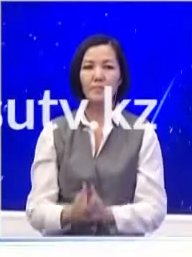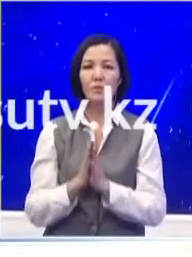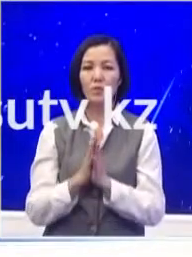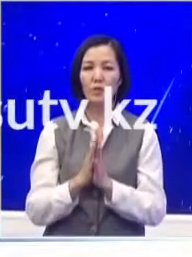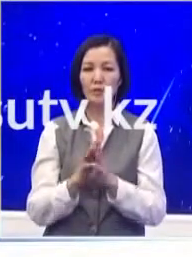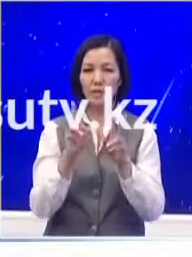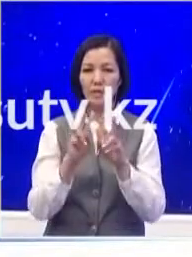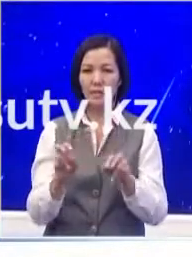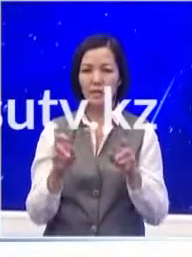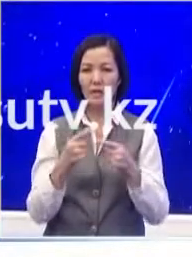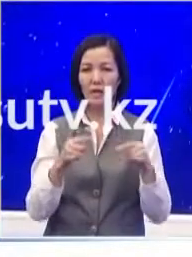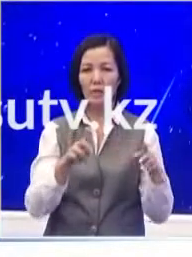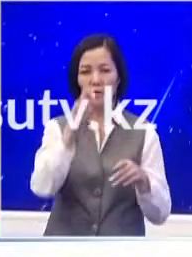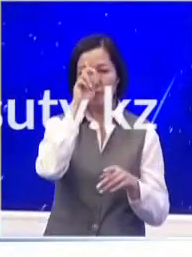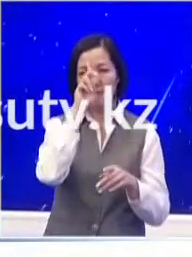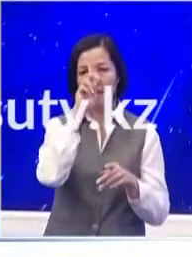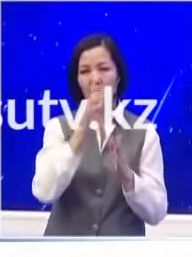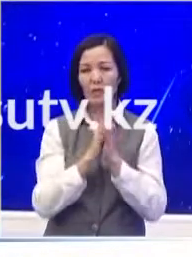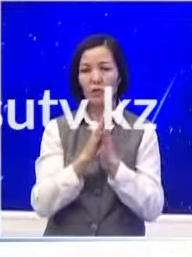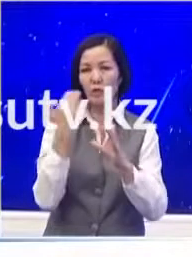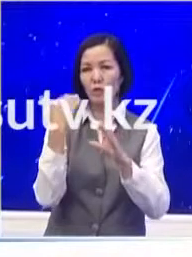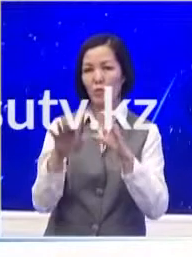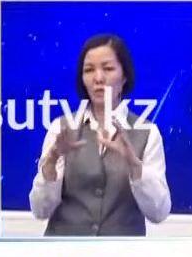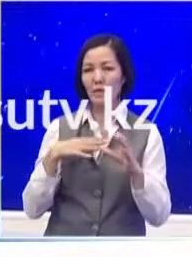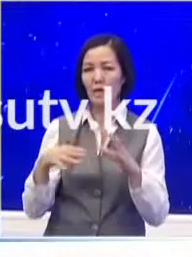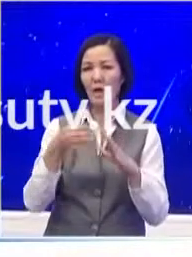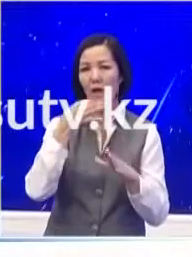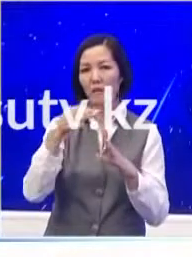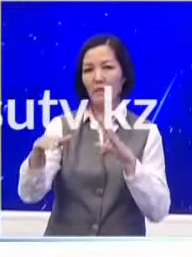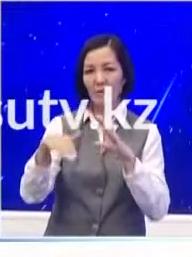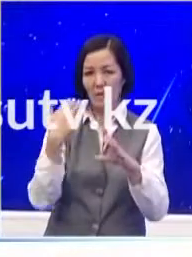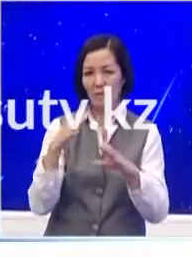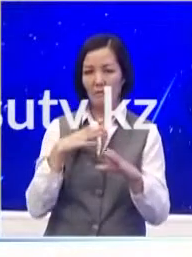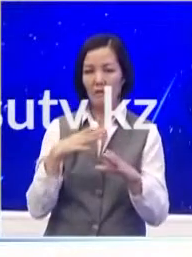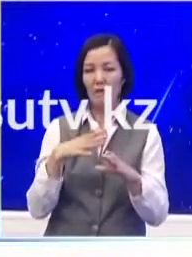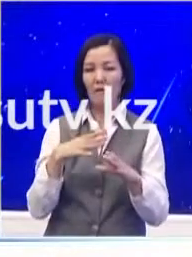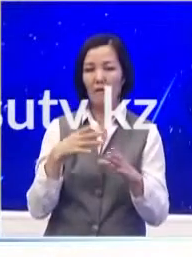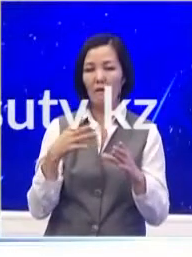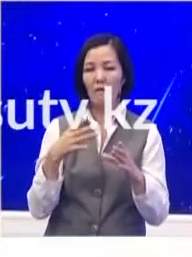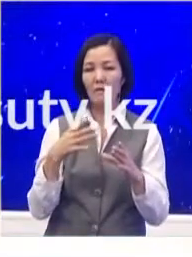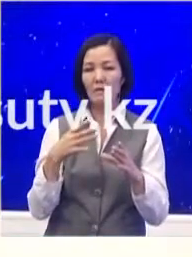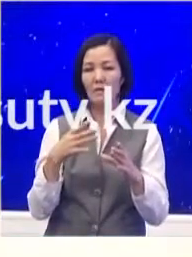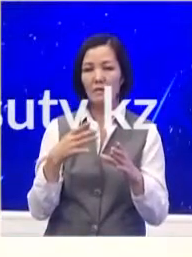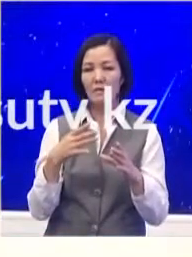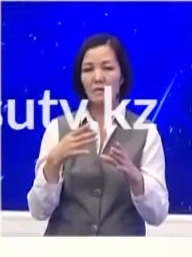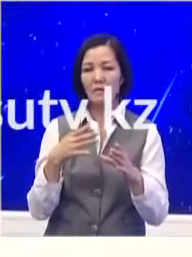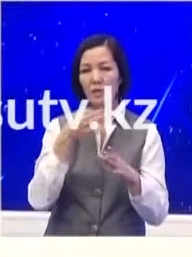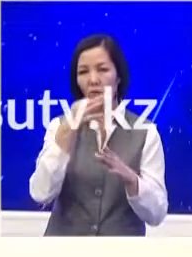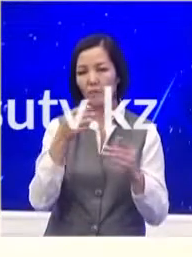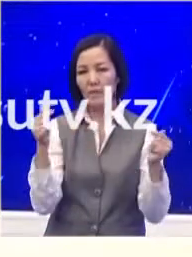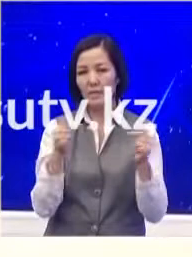әртүрлі мемлекет органдарға сұраныс жолдадық. Олардан жауап келді, тиісті. Сол алынған жауаптарға